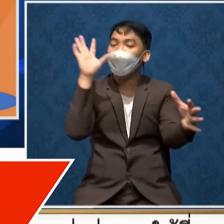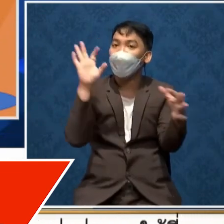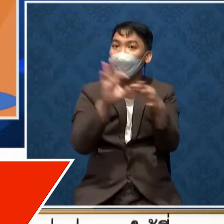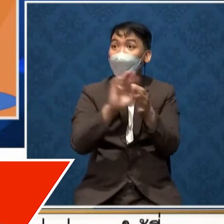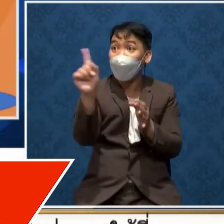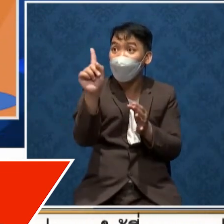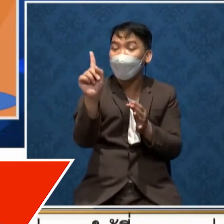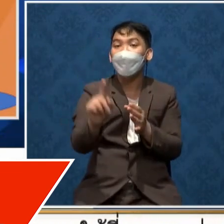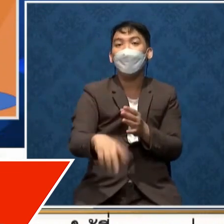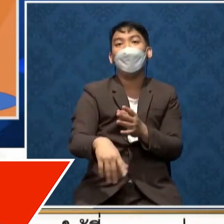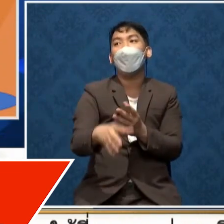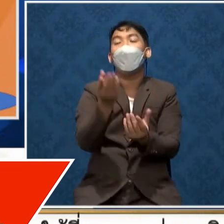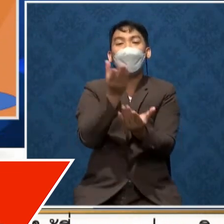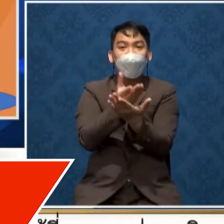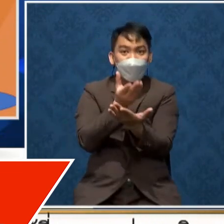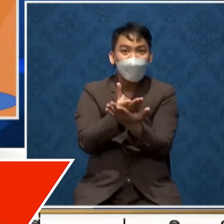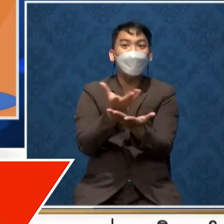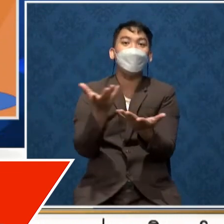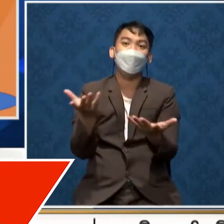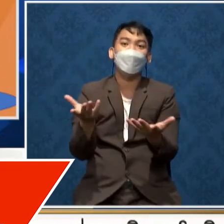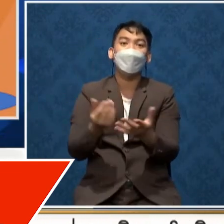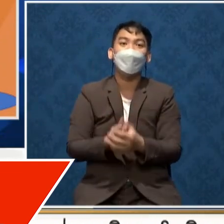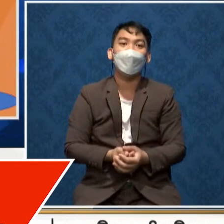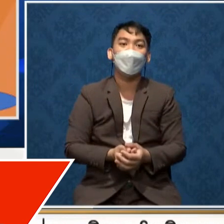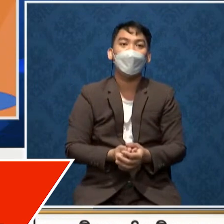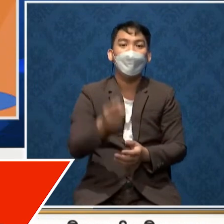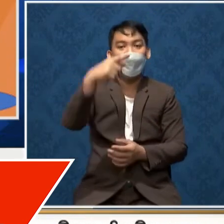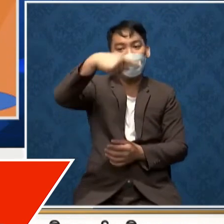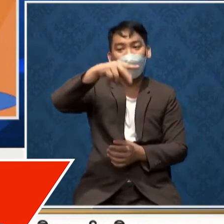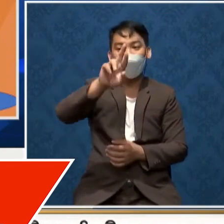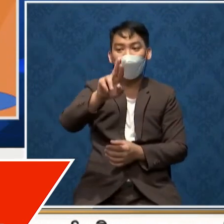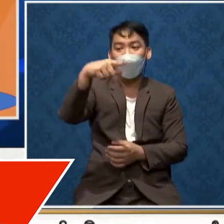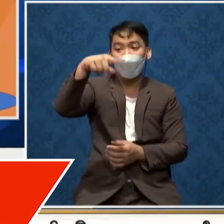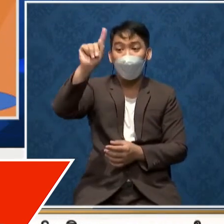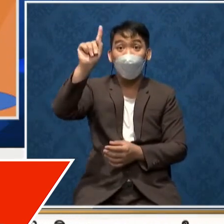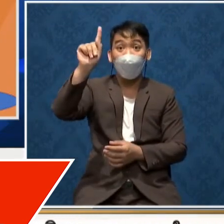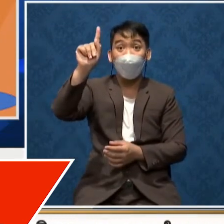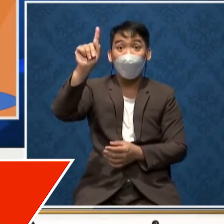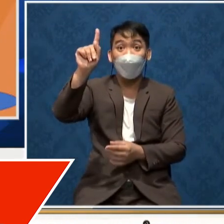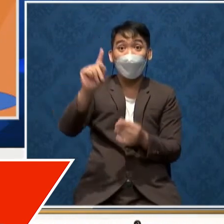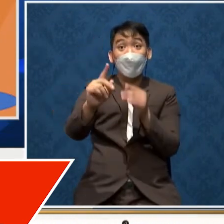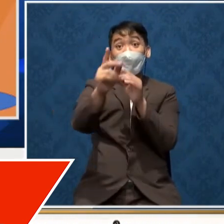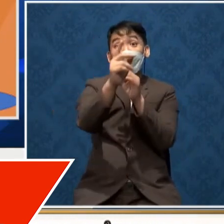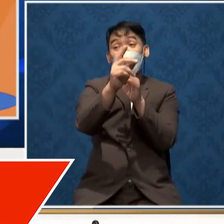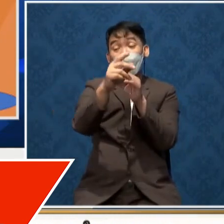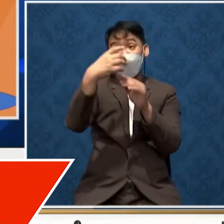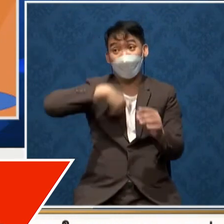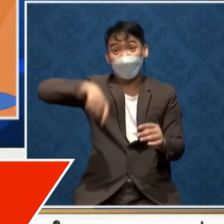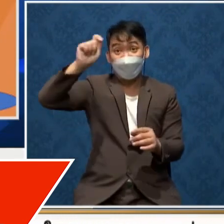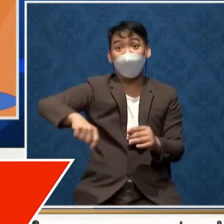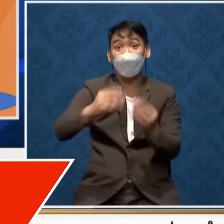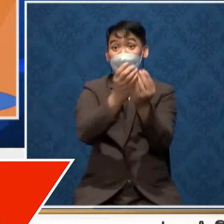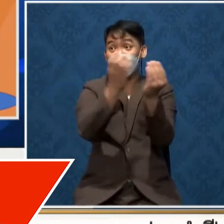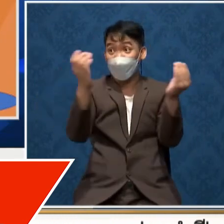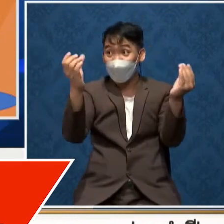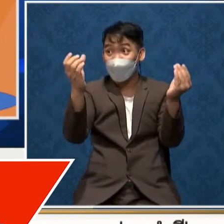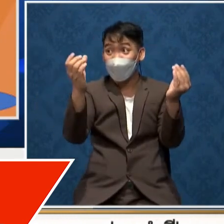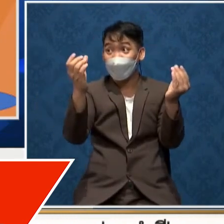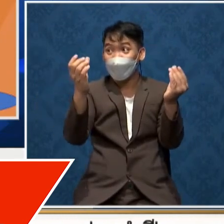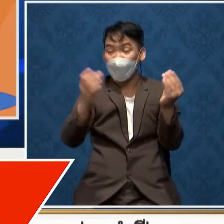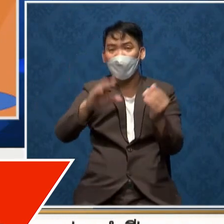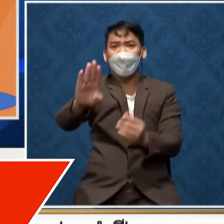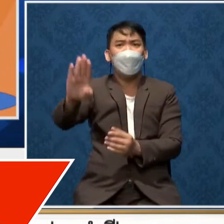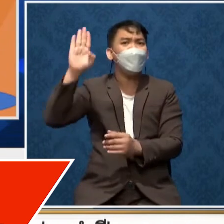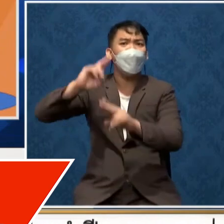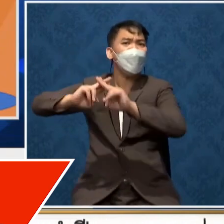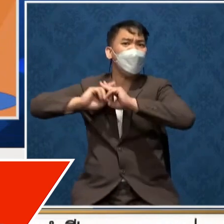มีหลายฉบับครับท่านประธานครับพ.ร.ป.ของศาลรัฐธรรมนูญก็เขียนพ.ร.ป.ของหน่วยองค์กรอิสระอื่นๆก็เ